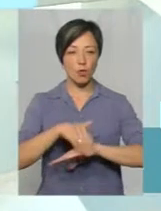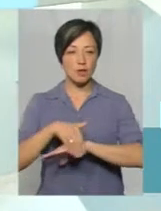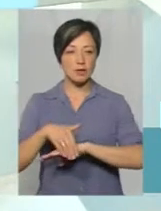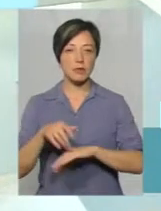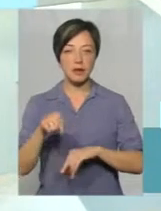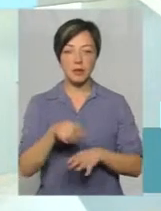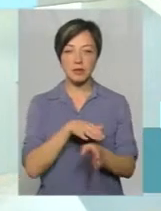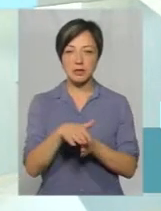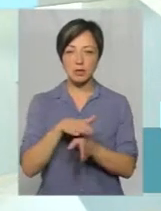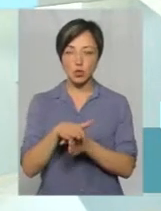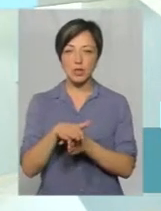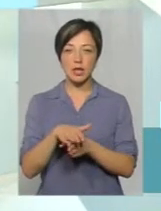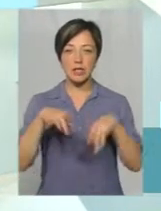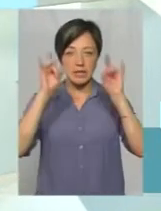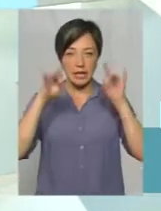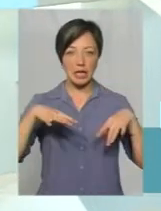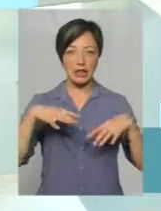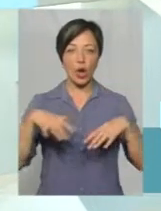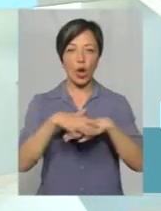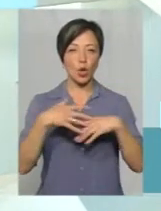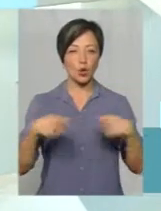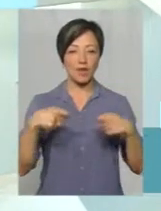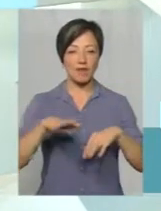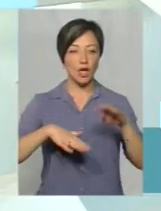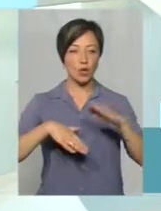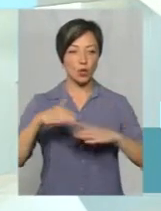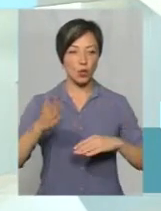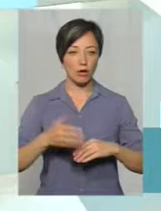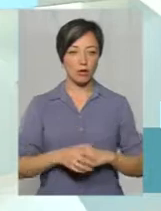яких здійснюється стихійна торгівля, торгівля з рук